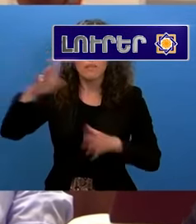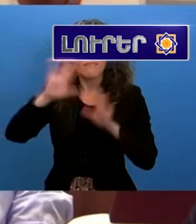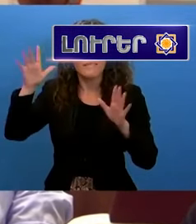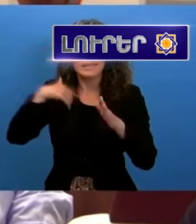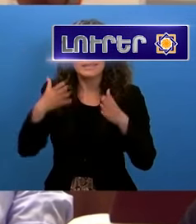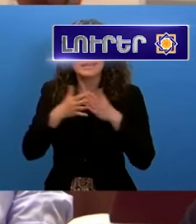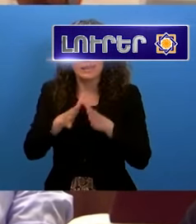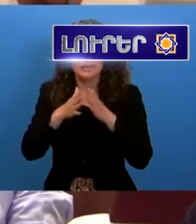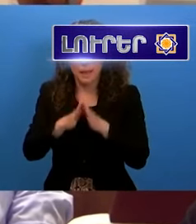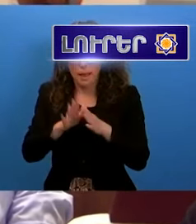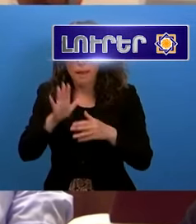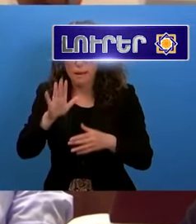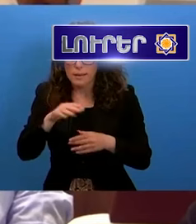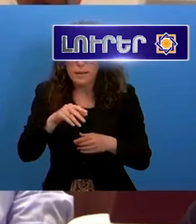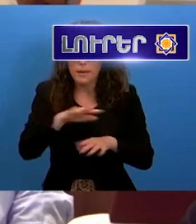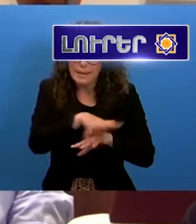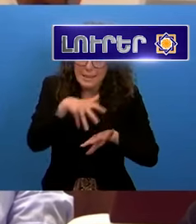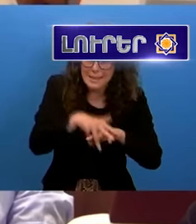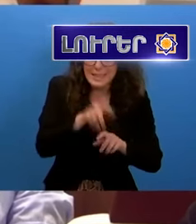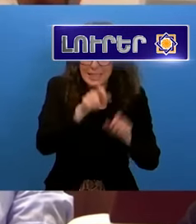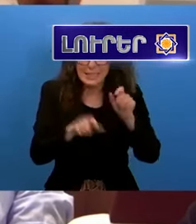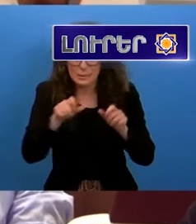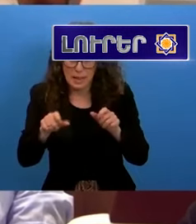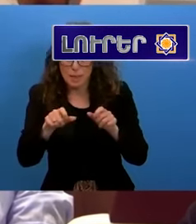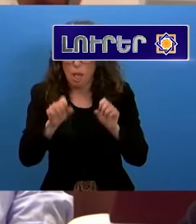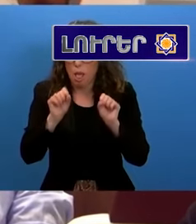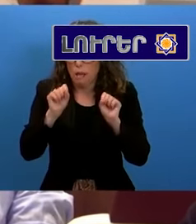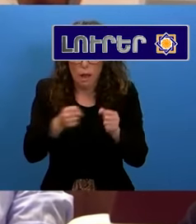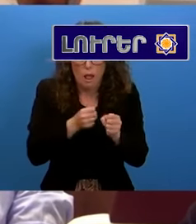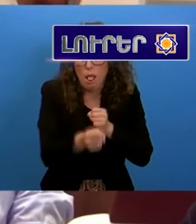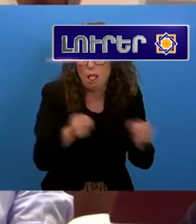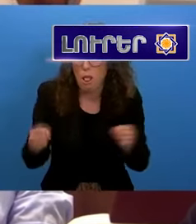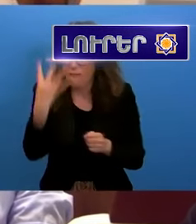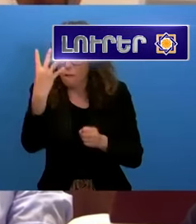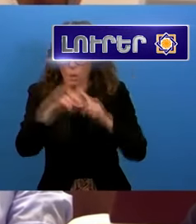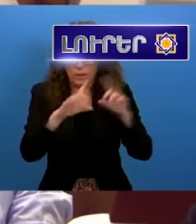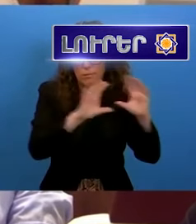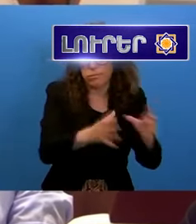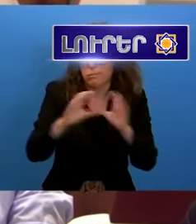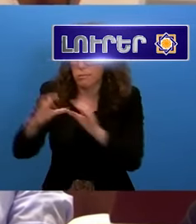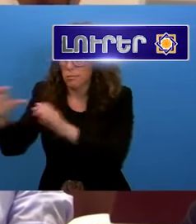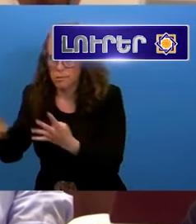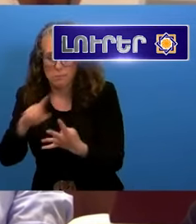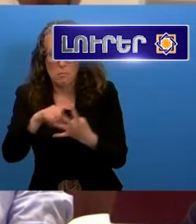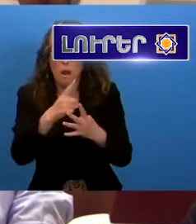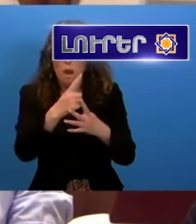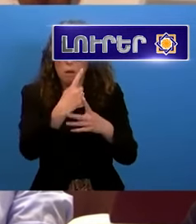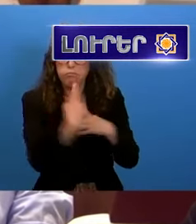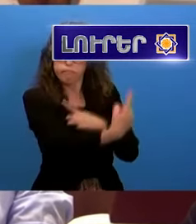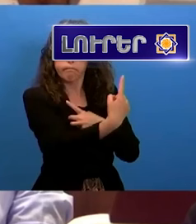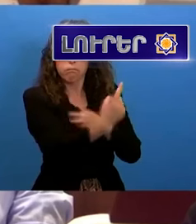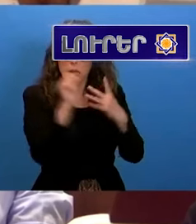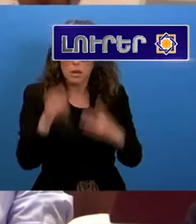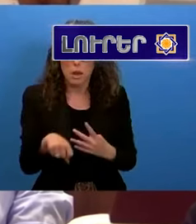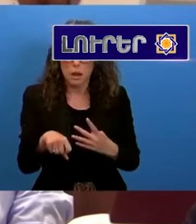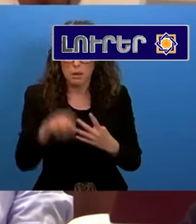Վի որ խաղաղության բայմանները կոյություն ունի եվ ամրակրված եմ ինչած են խաղաղության բայմանակի ներու մեջ, որոնք պետք է գիրարվեն բադերազմներում եվ